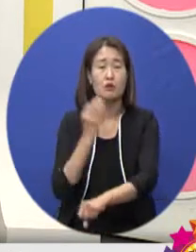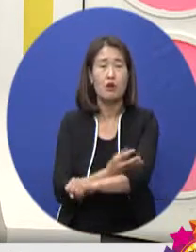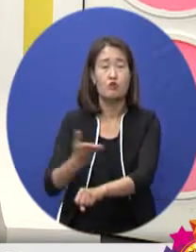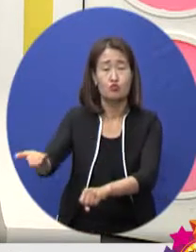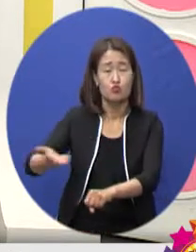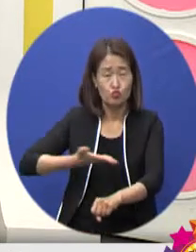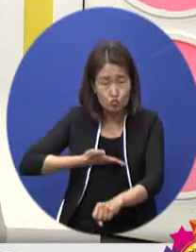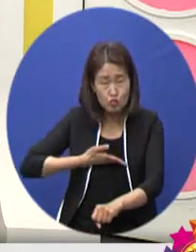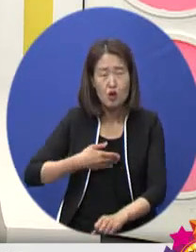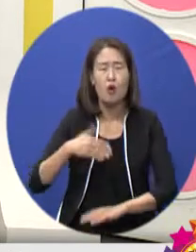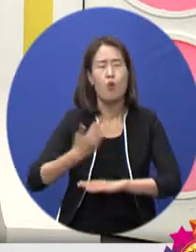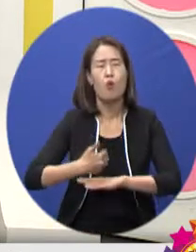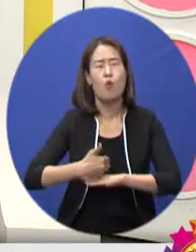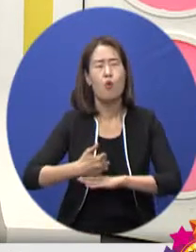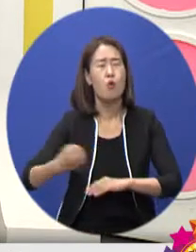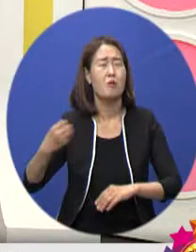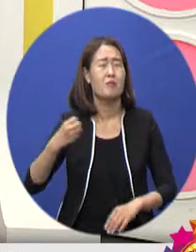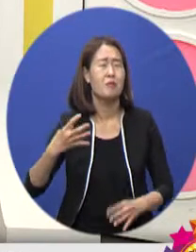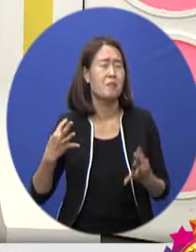그래 너무 고맙다고요. 네.